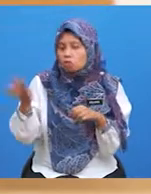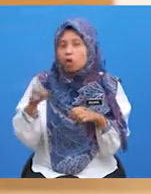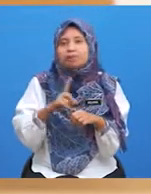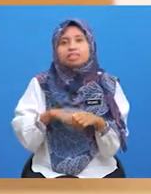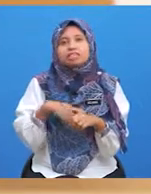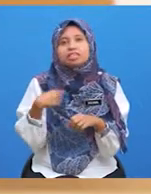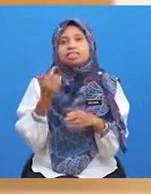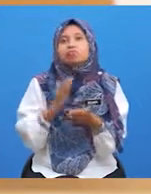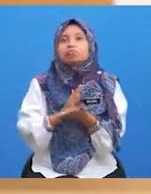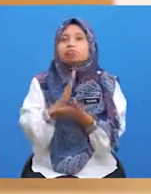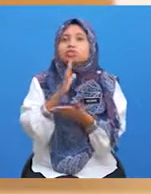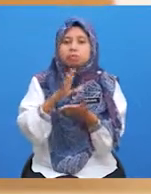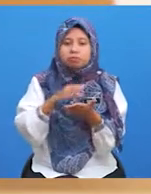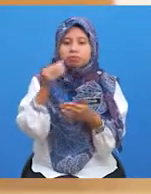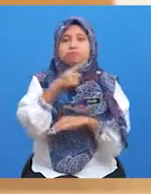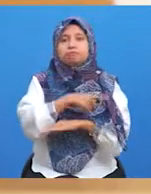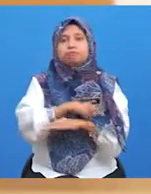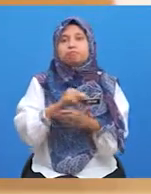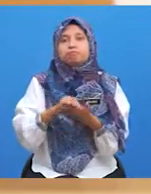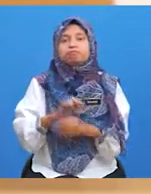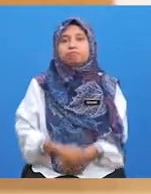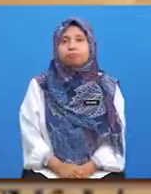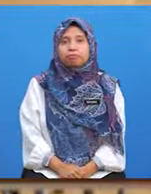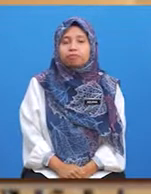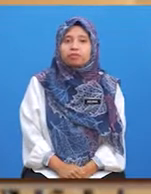kita teruskan pembelajaran kita.